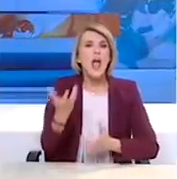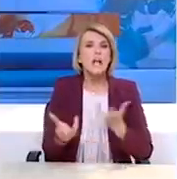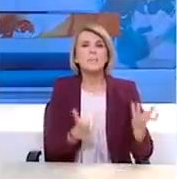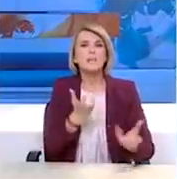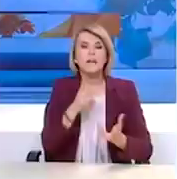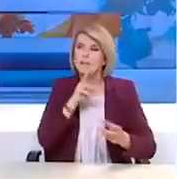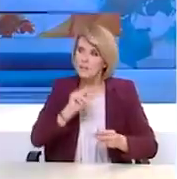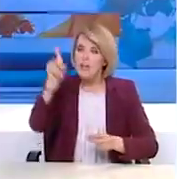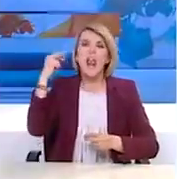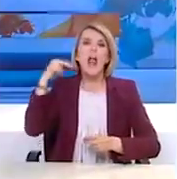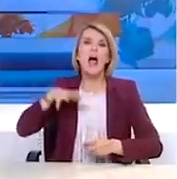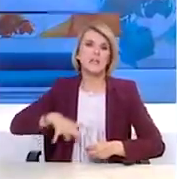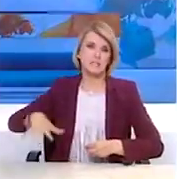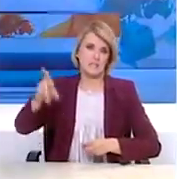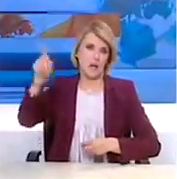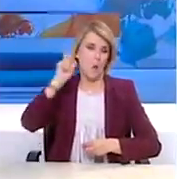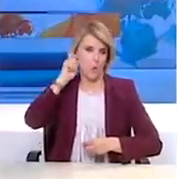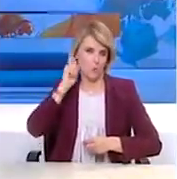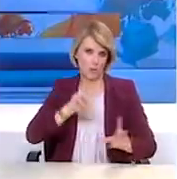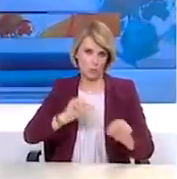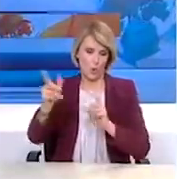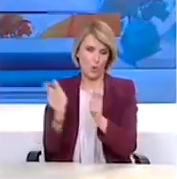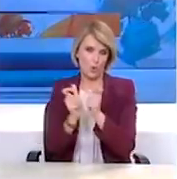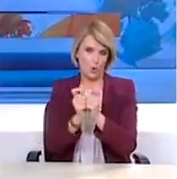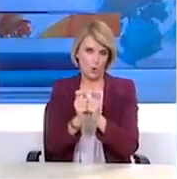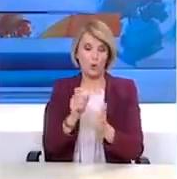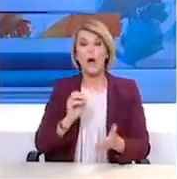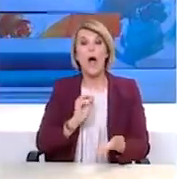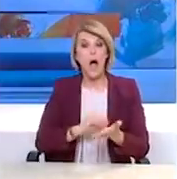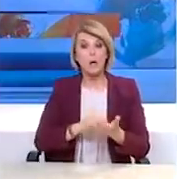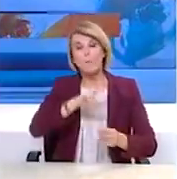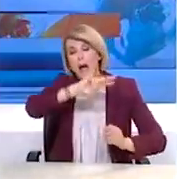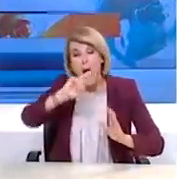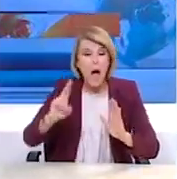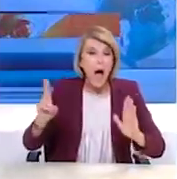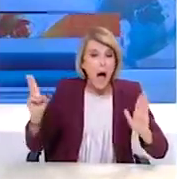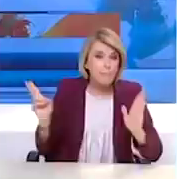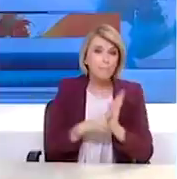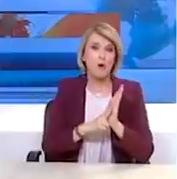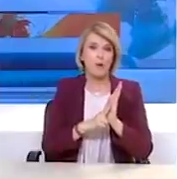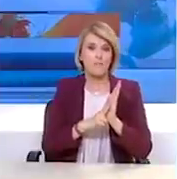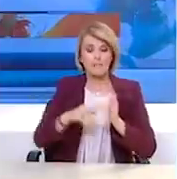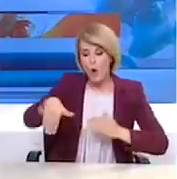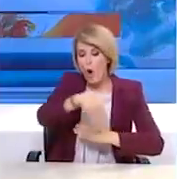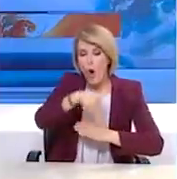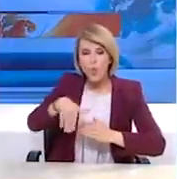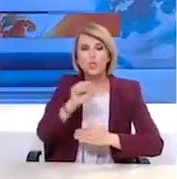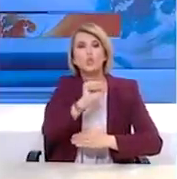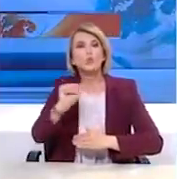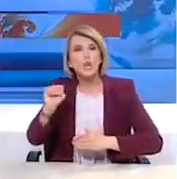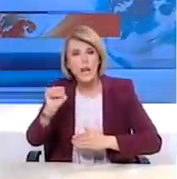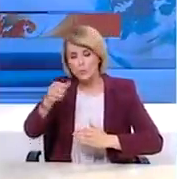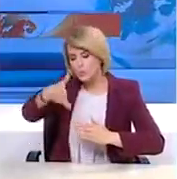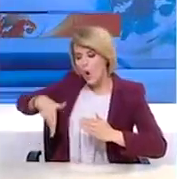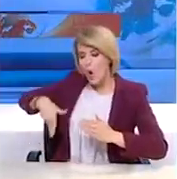και την προσωρινή άρση της δυνατότητας μετακίνησής τους εκτός της γεωγραφικής περιμέτρου που ορίζεται από τις οδούς Σοκράτους, Πλάτωνος,